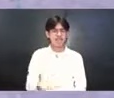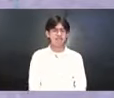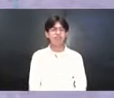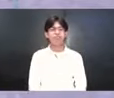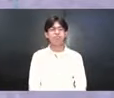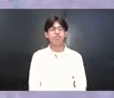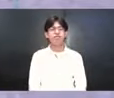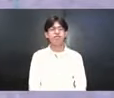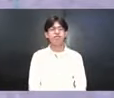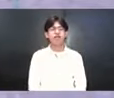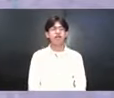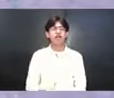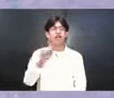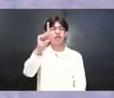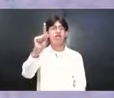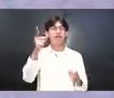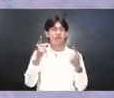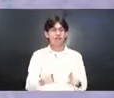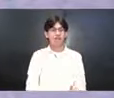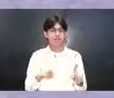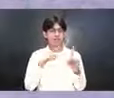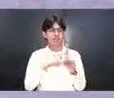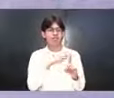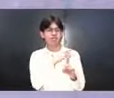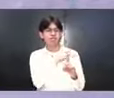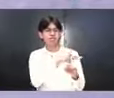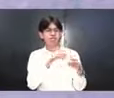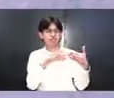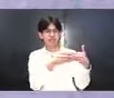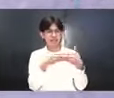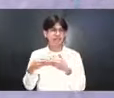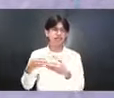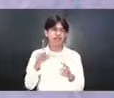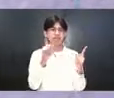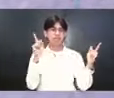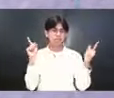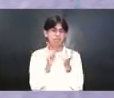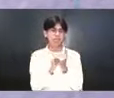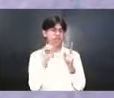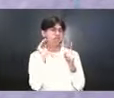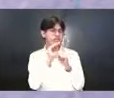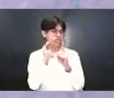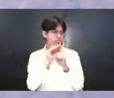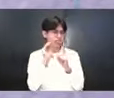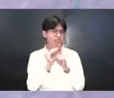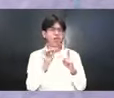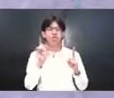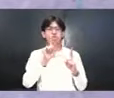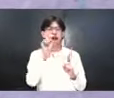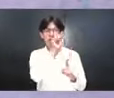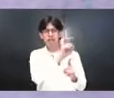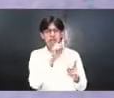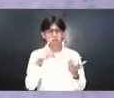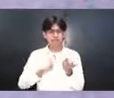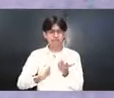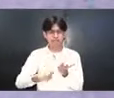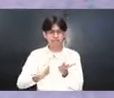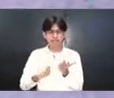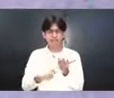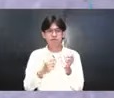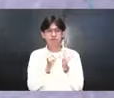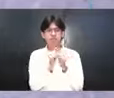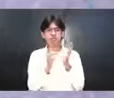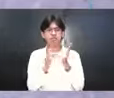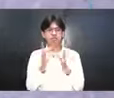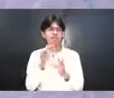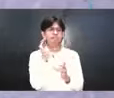religious leader asked Jesus, because he wanted to debate with Jesus. Sabi niya kay Jesus, what is the